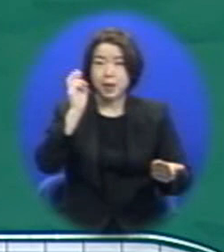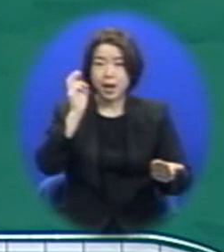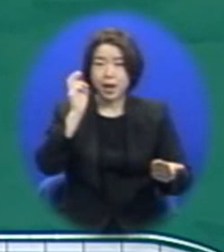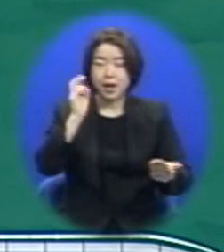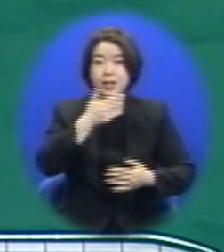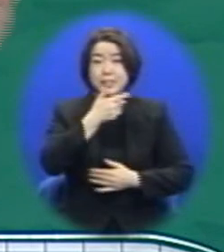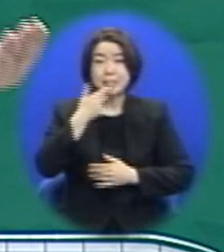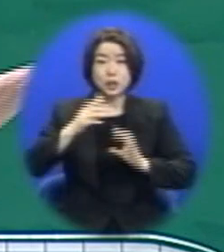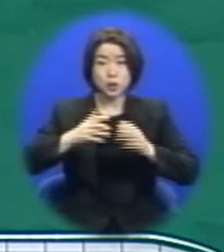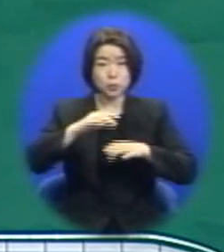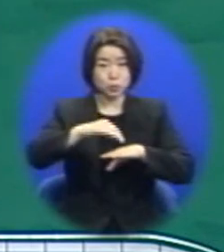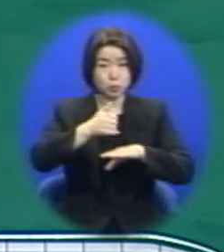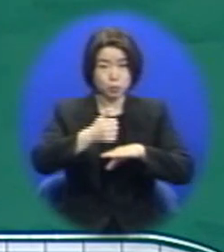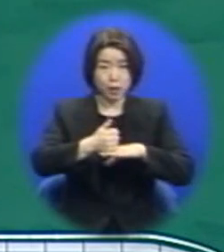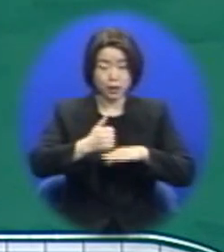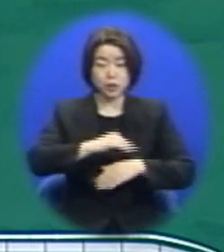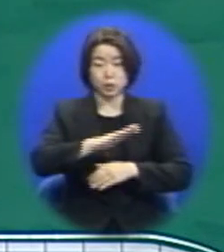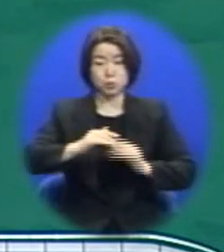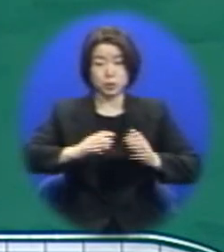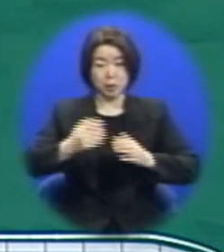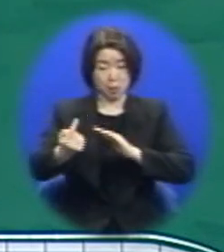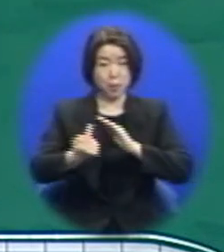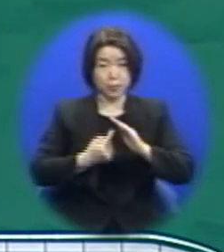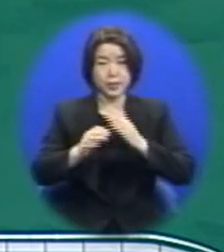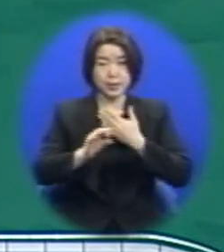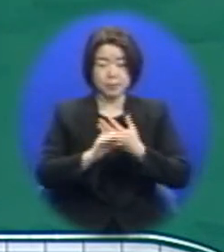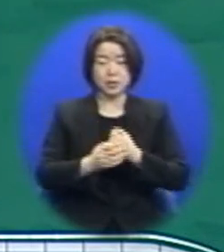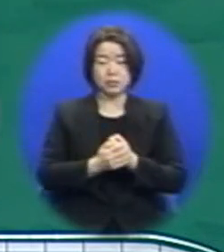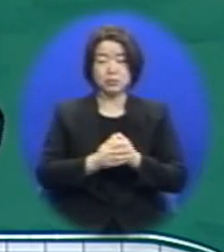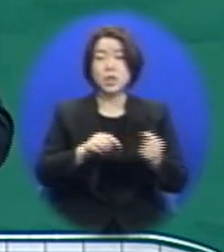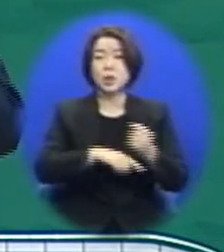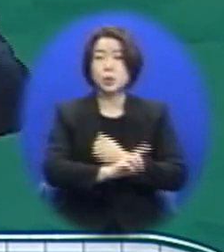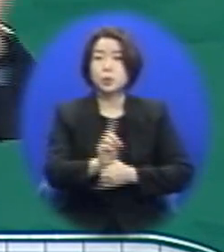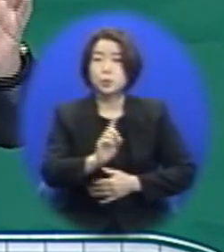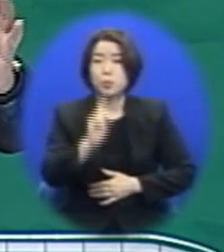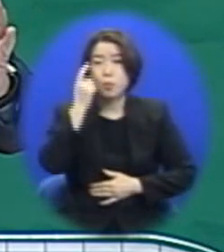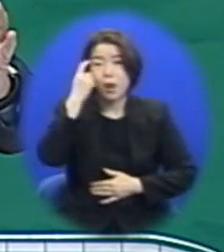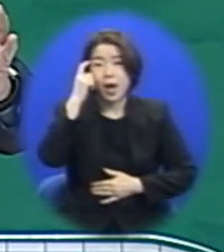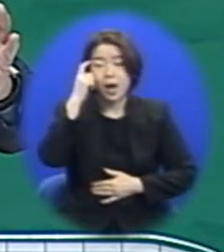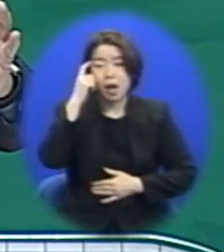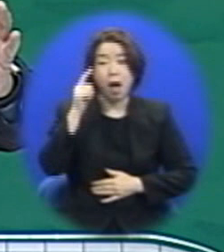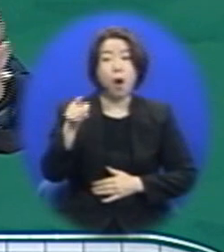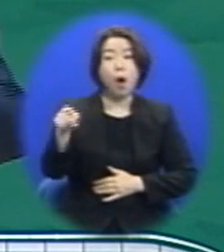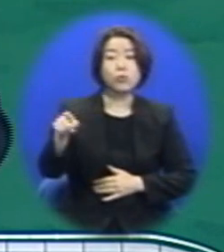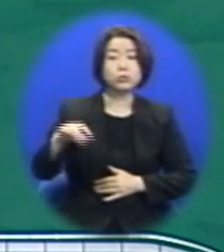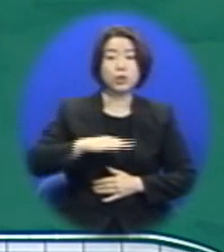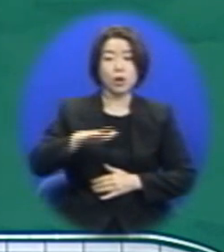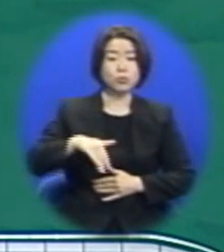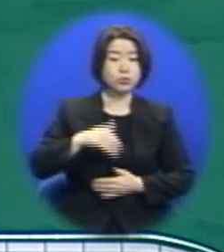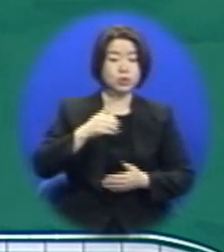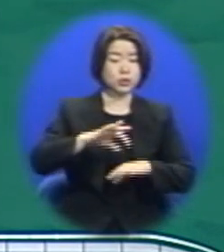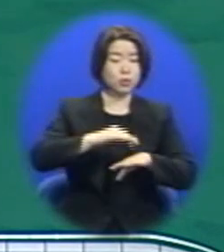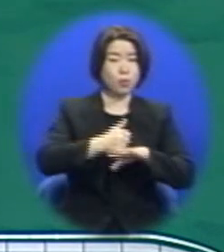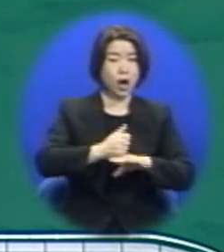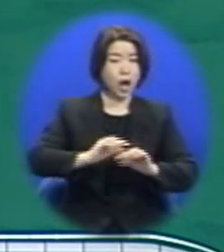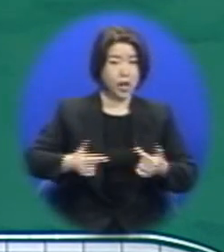영국의 국왕이 우리나라를 방문했다면. 이유는요, 그가 우리의 왕은 아니니까.